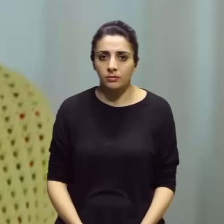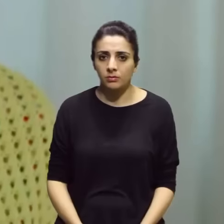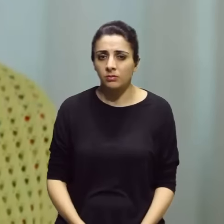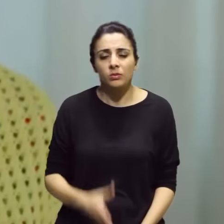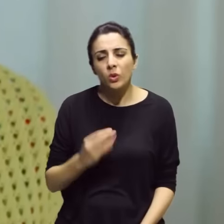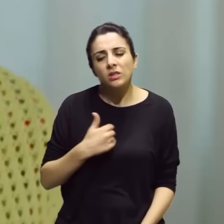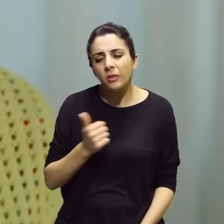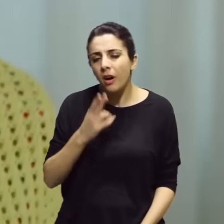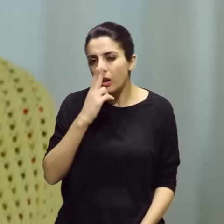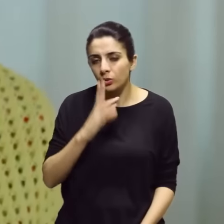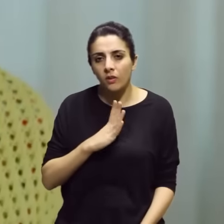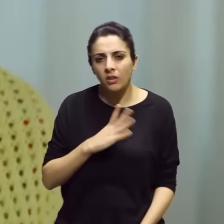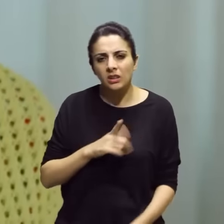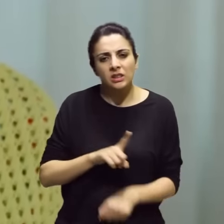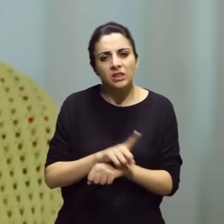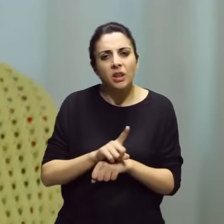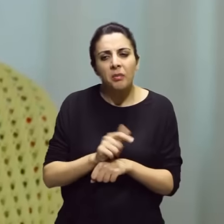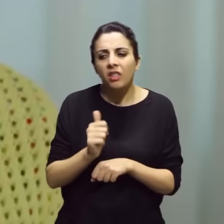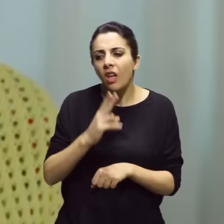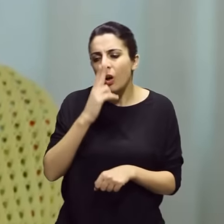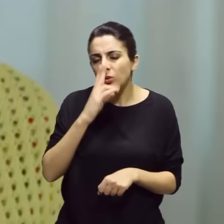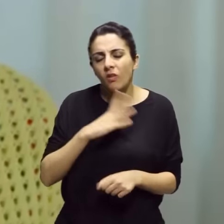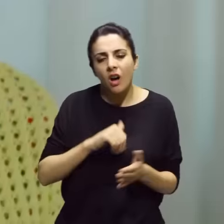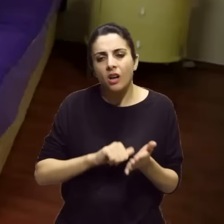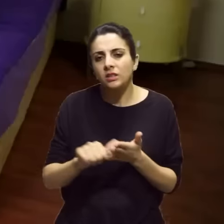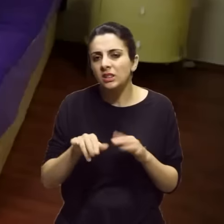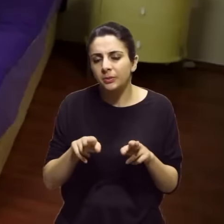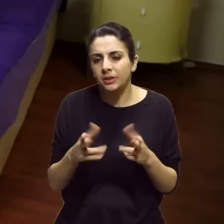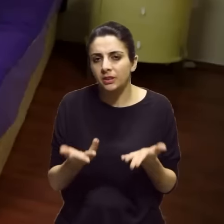olacak, alışacağım. Zamanla nelere alışmadık ki Ayşem, değil mi?